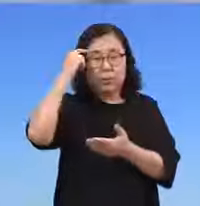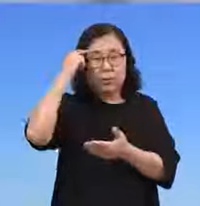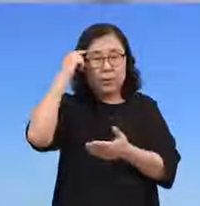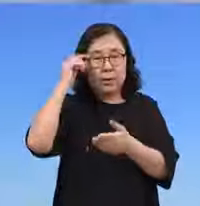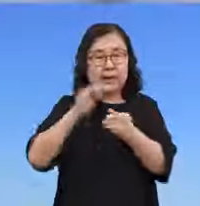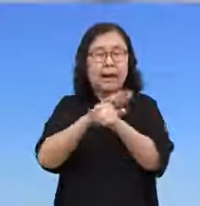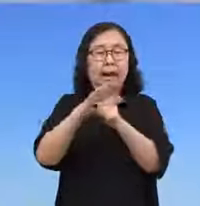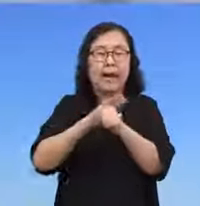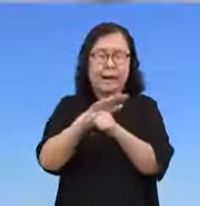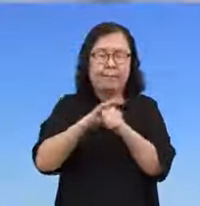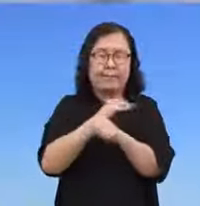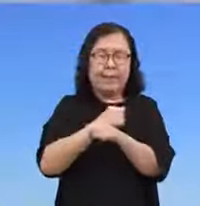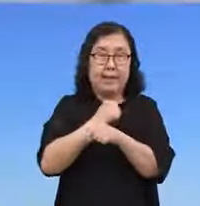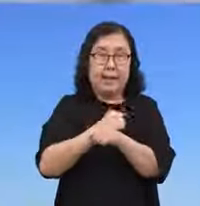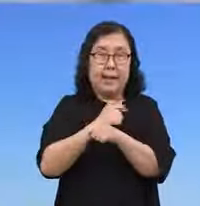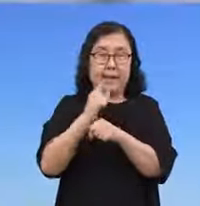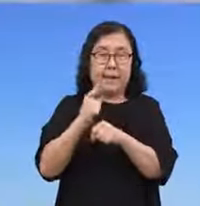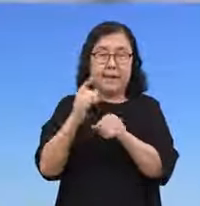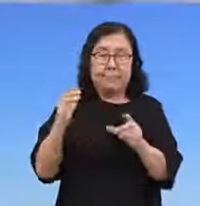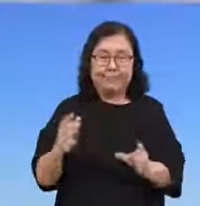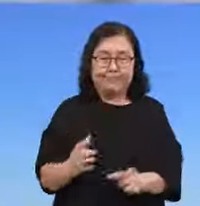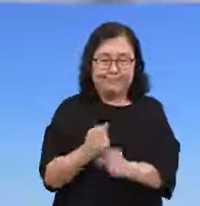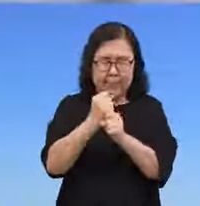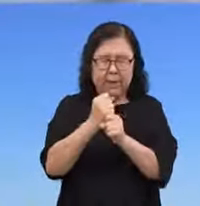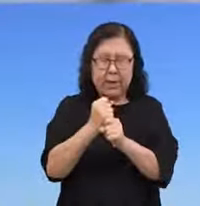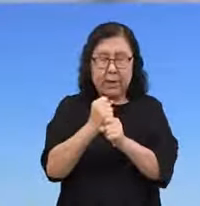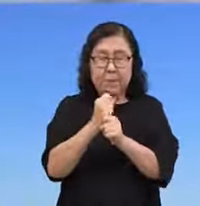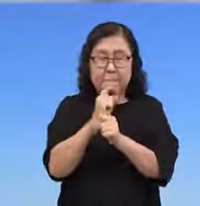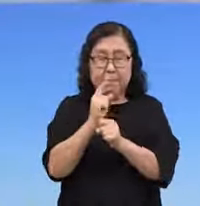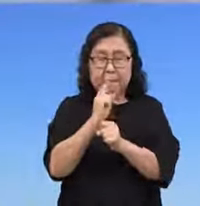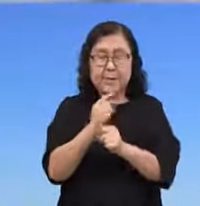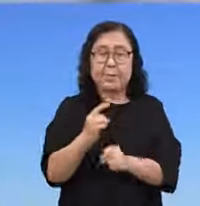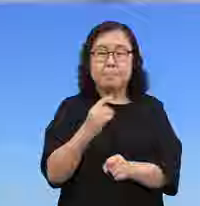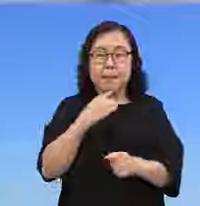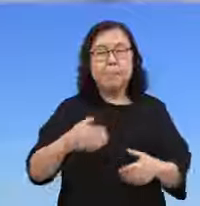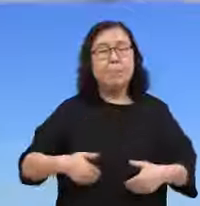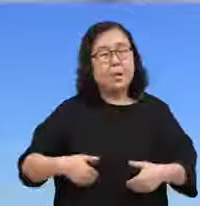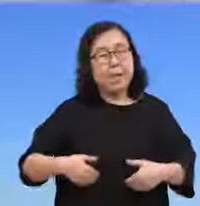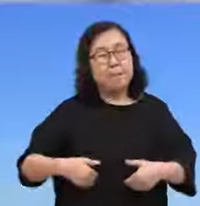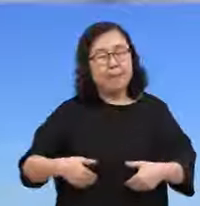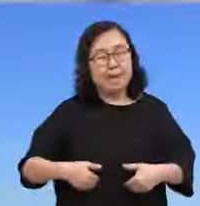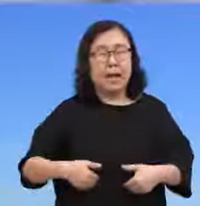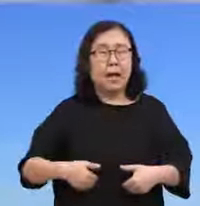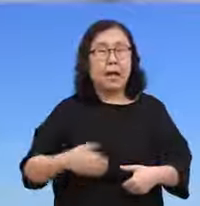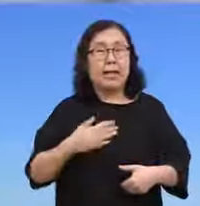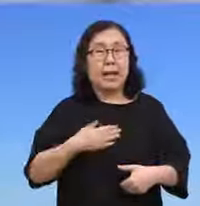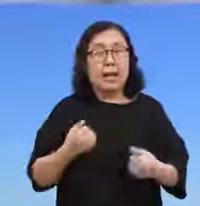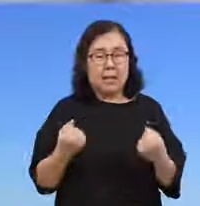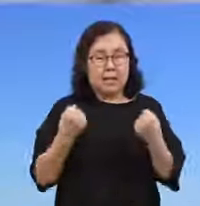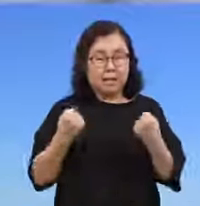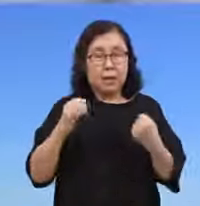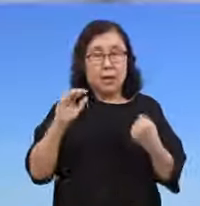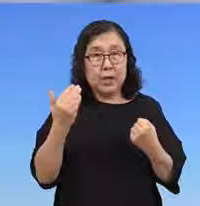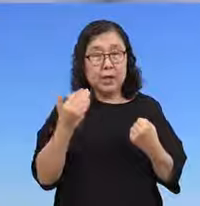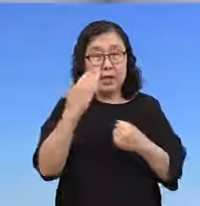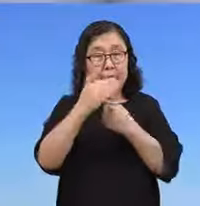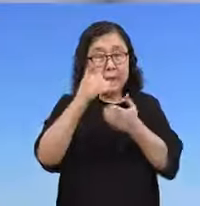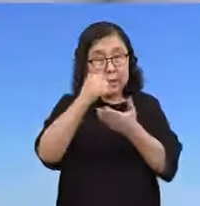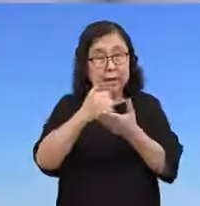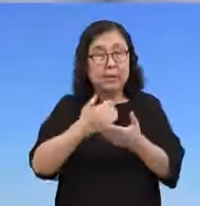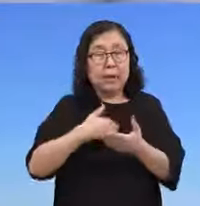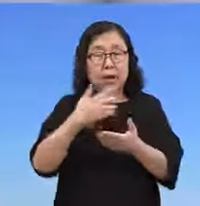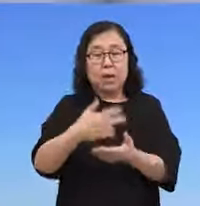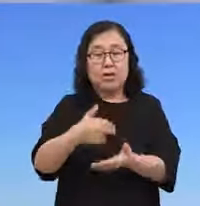주님을 사랑합니다. 이 함축적인 말씀 말고 뭐가 더 필요합니까? 나의 힘이 되신